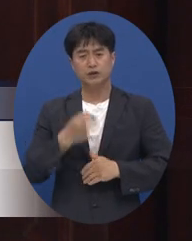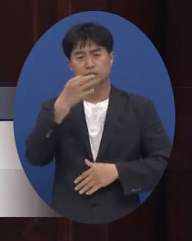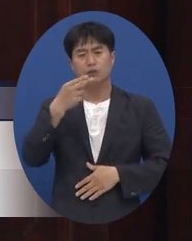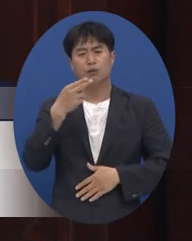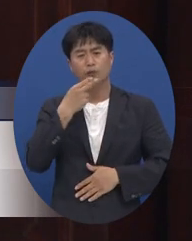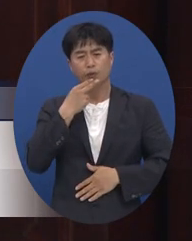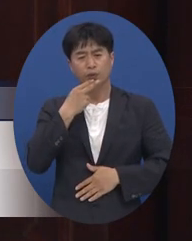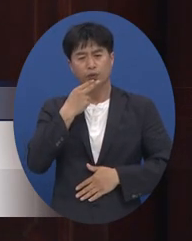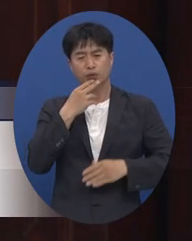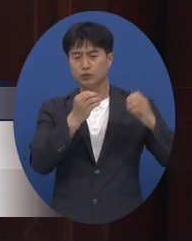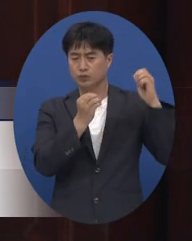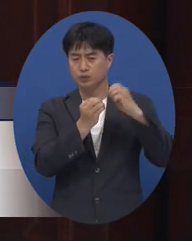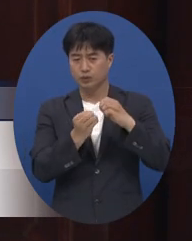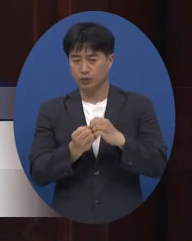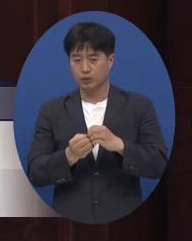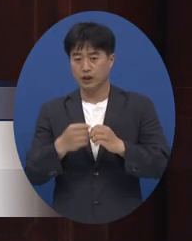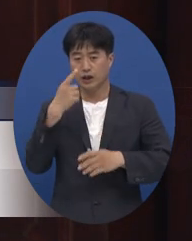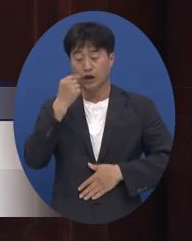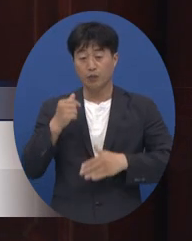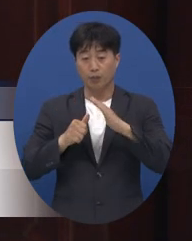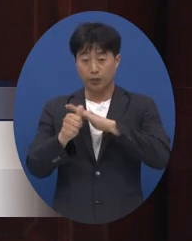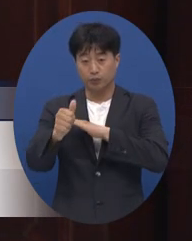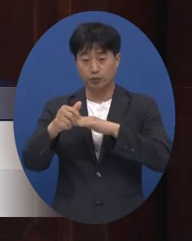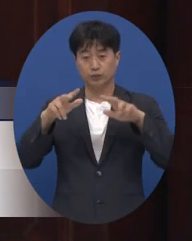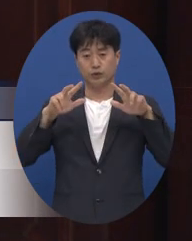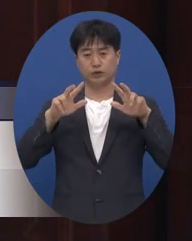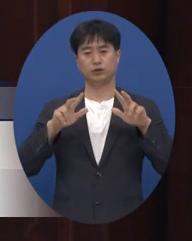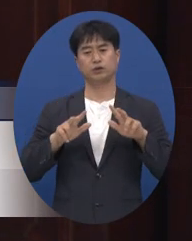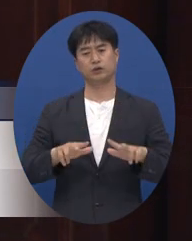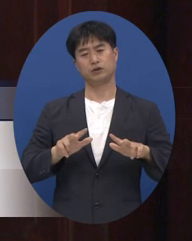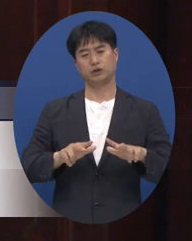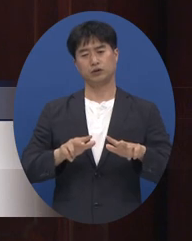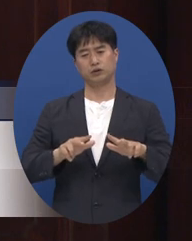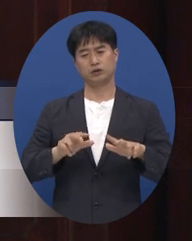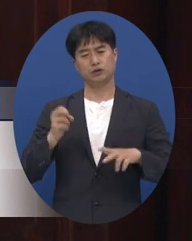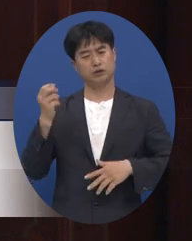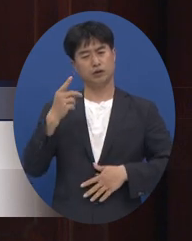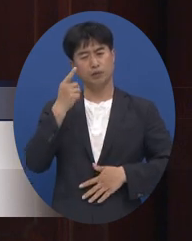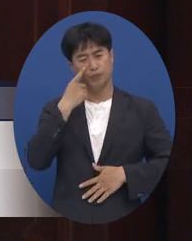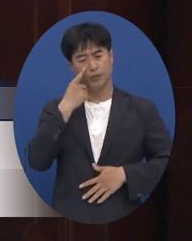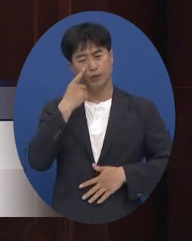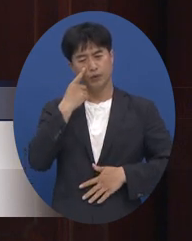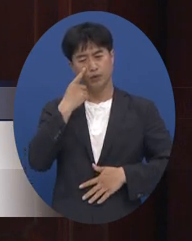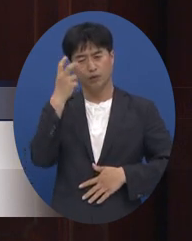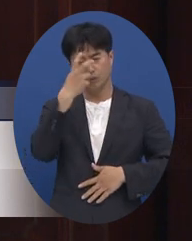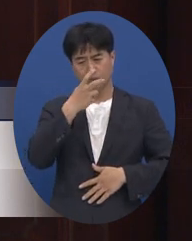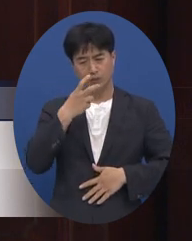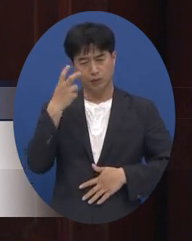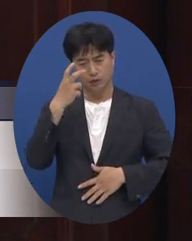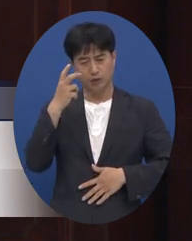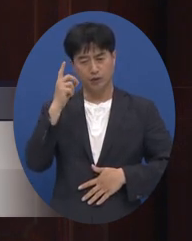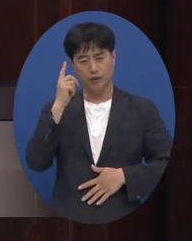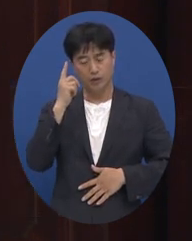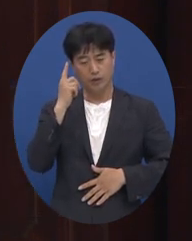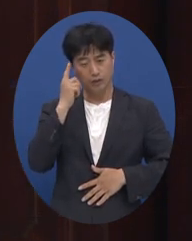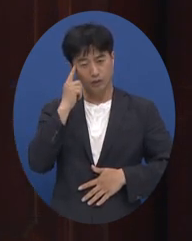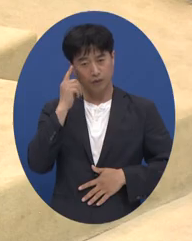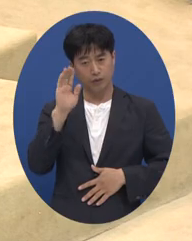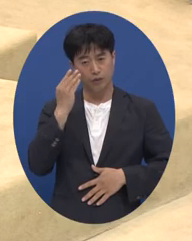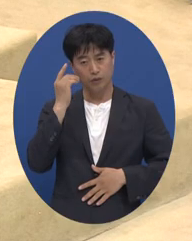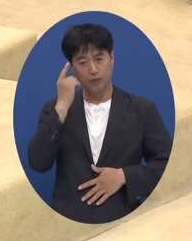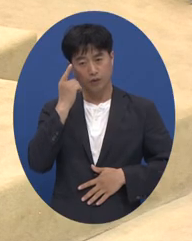이거 없는 의례적인 일본 방문 이것은 이제는 한번 제금 더해 발리 등 간 아닌